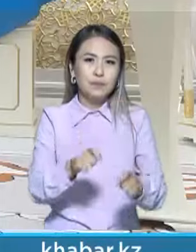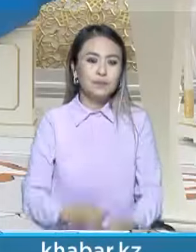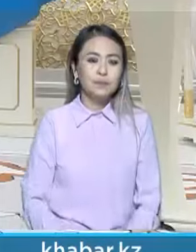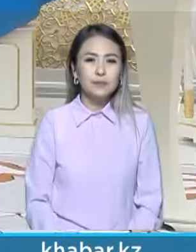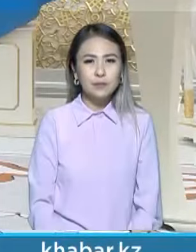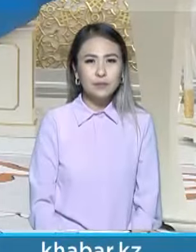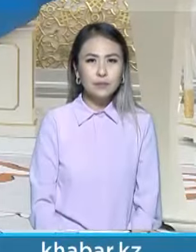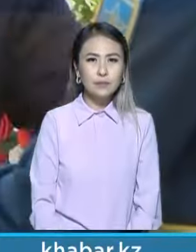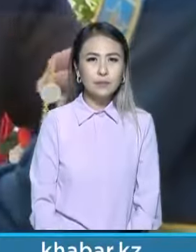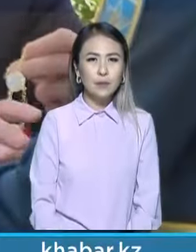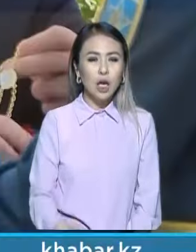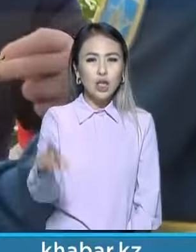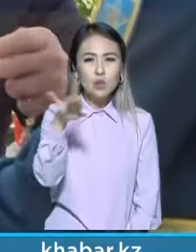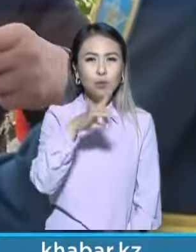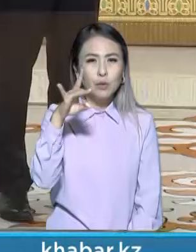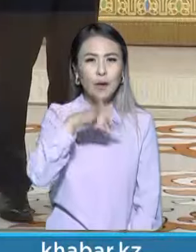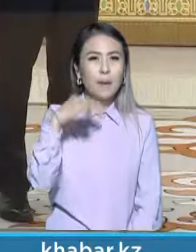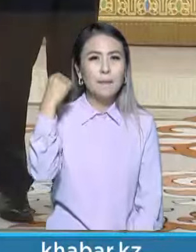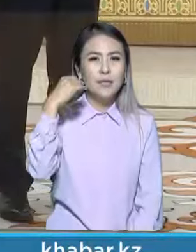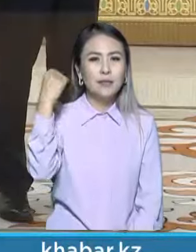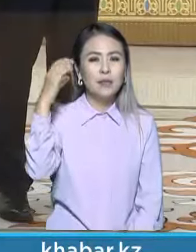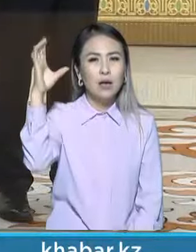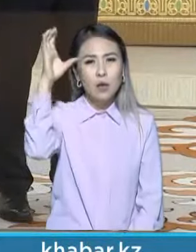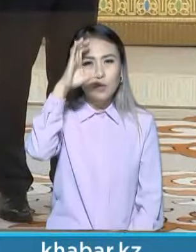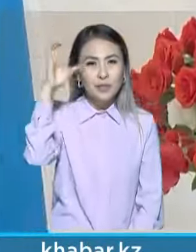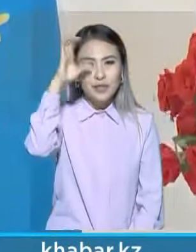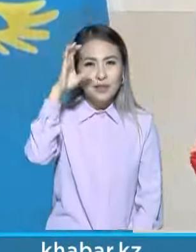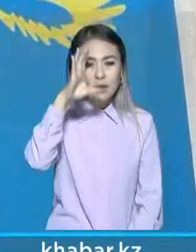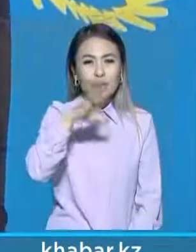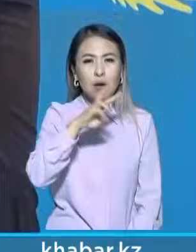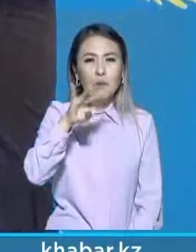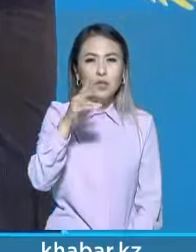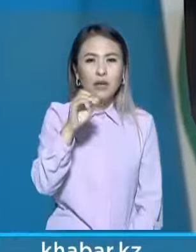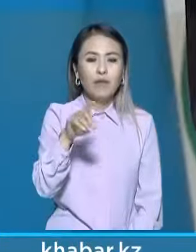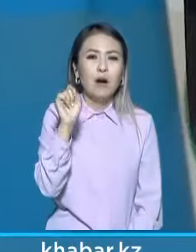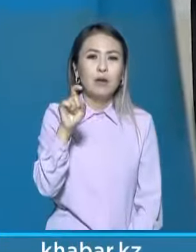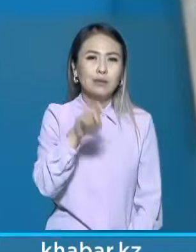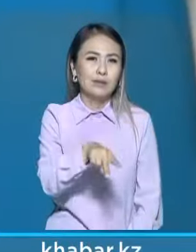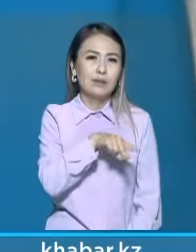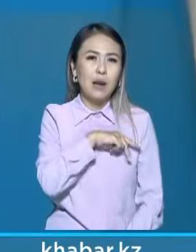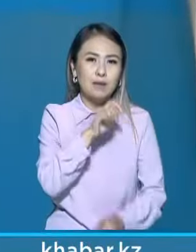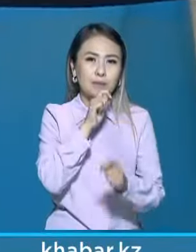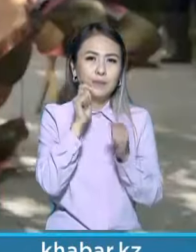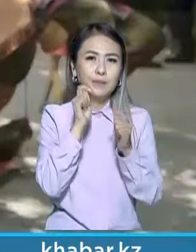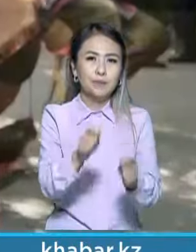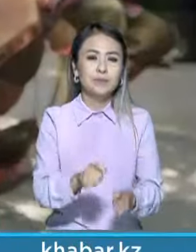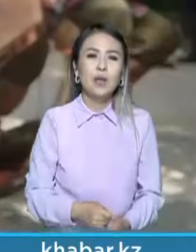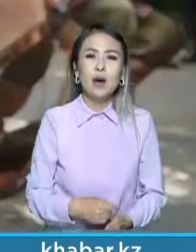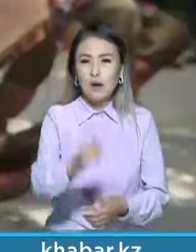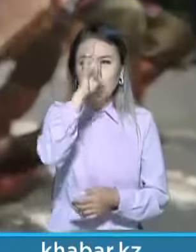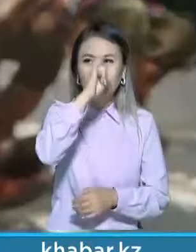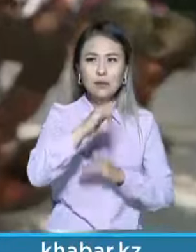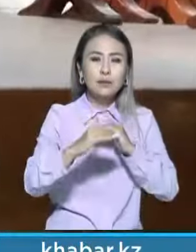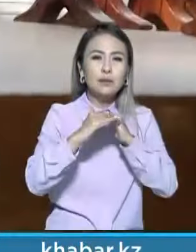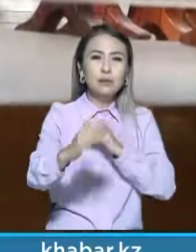Өзбекстан Республикасының президенті Шавкат Мирамонович Мирзиёев алтын қыран орденімен наградталсын. Қазақ жұртының